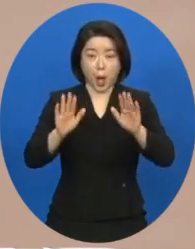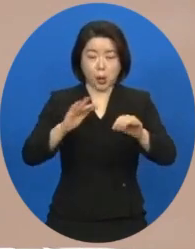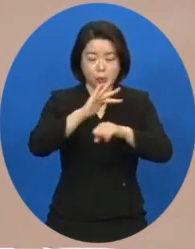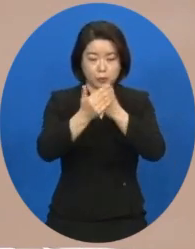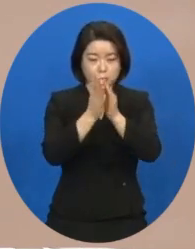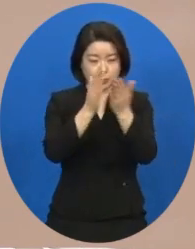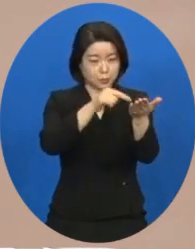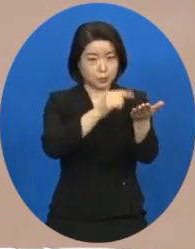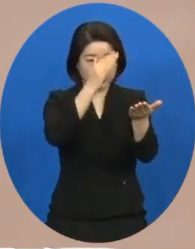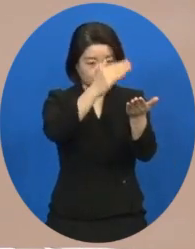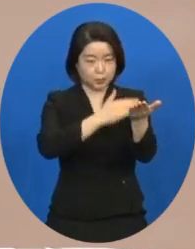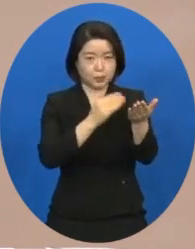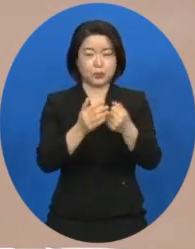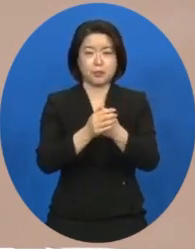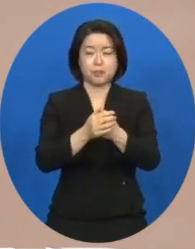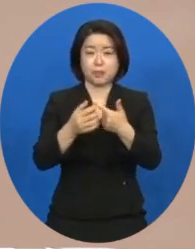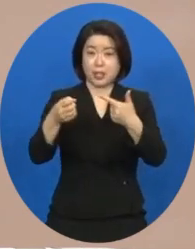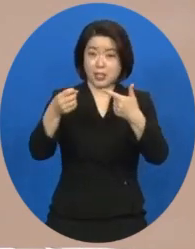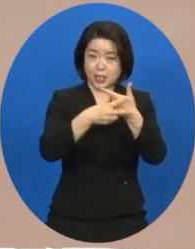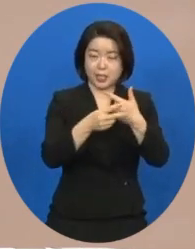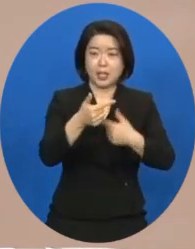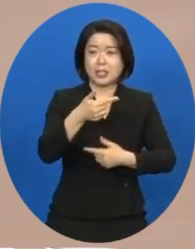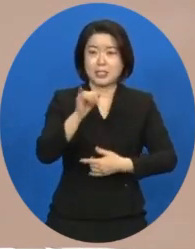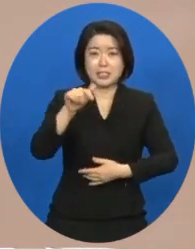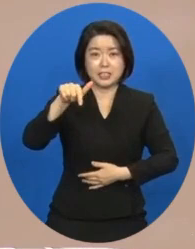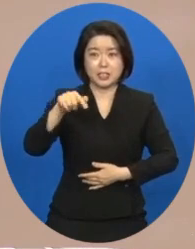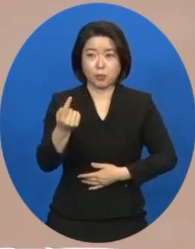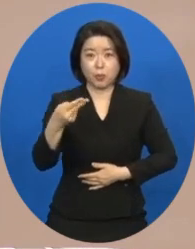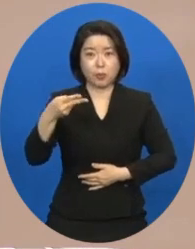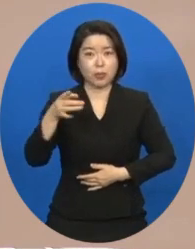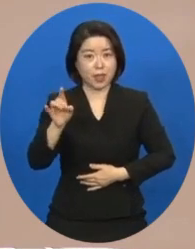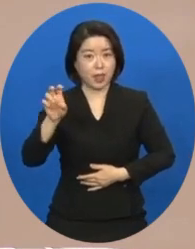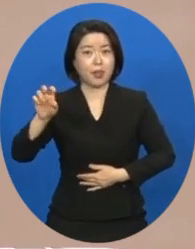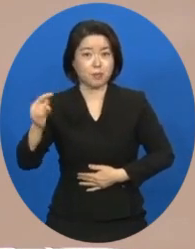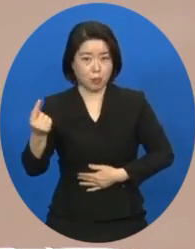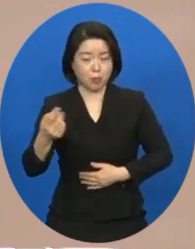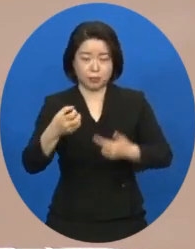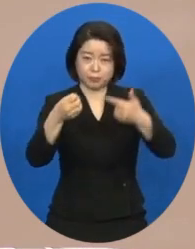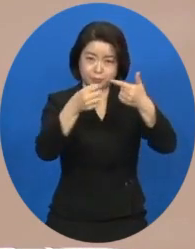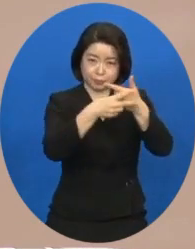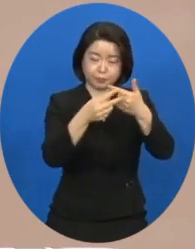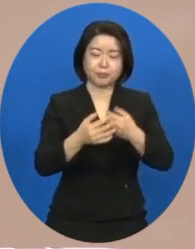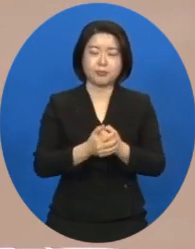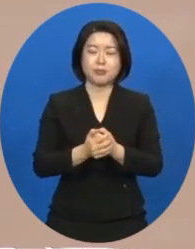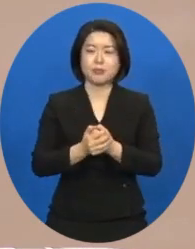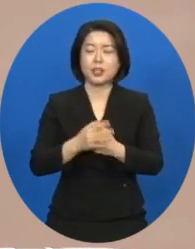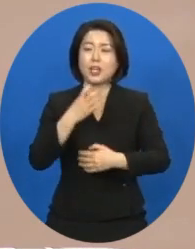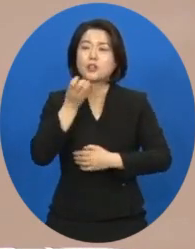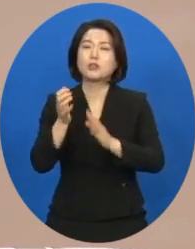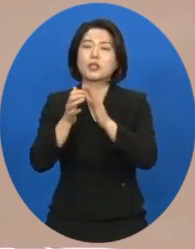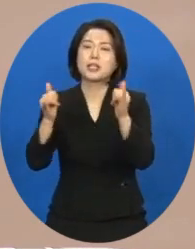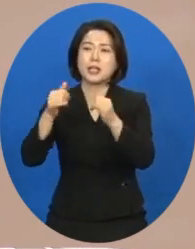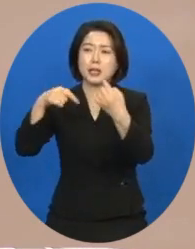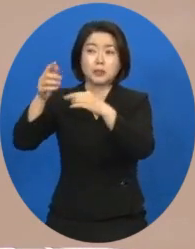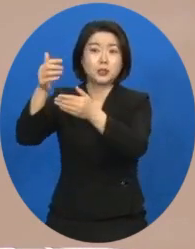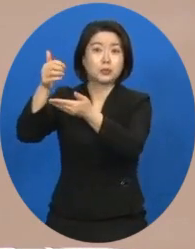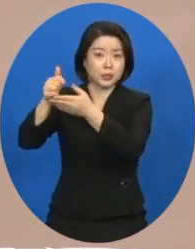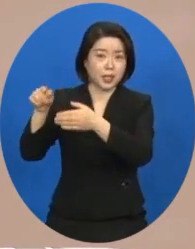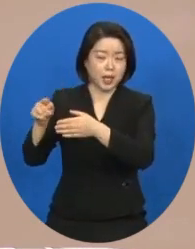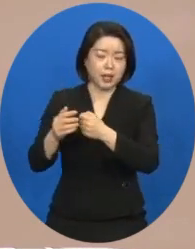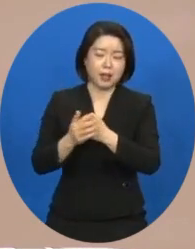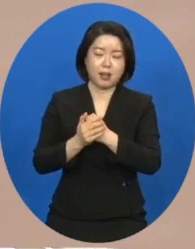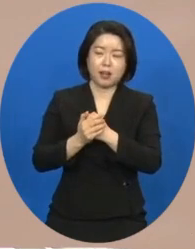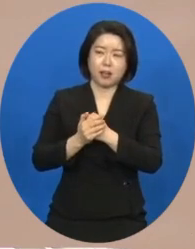본문 이야기는 니고데모에 대한 이야기입니다. 니고데모는 유대인의 관원인데 아주 지체가